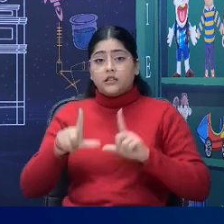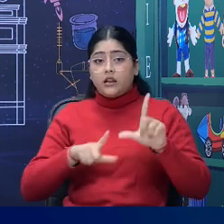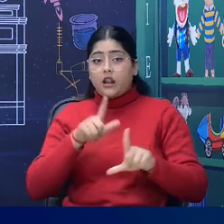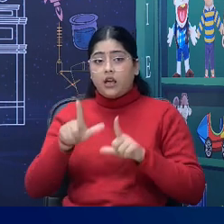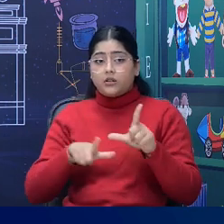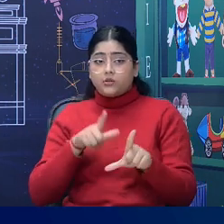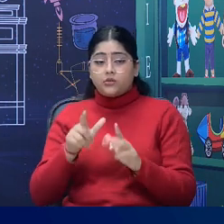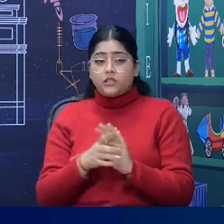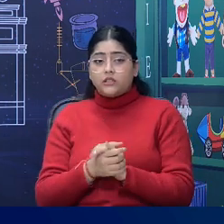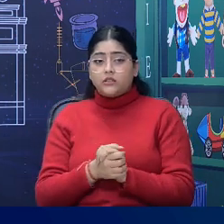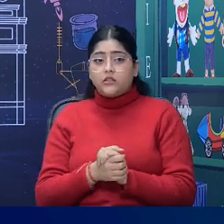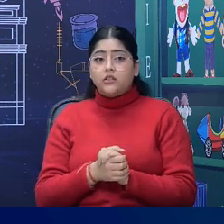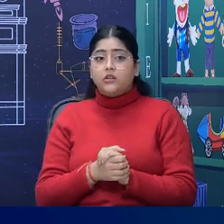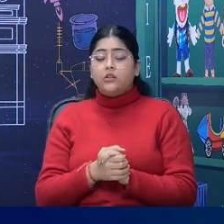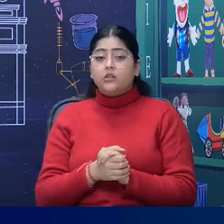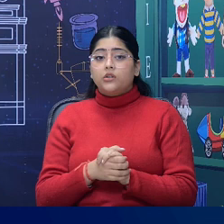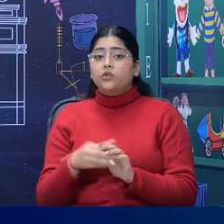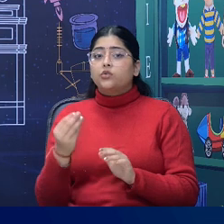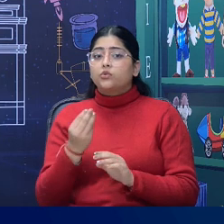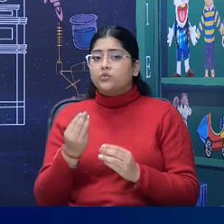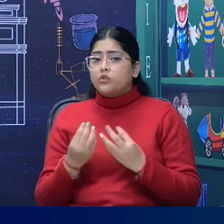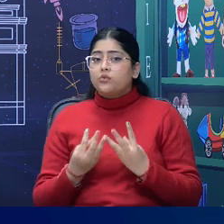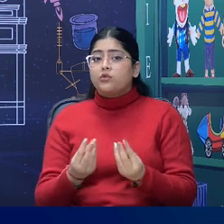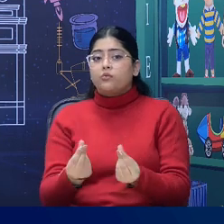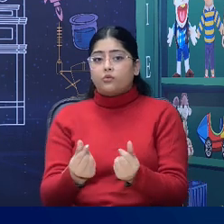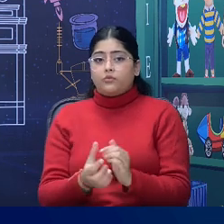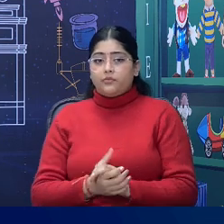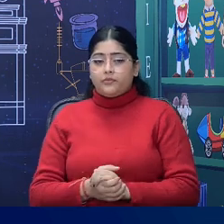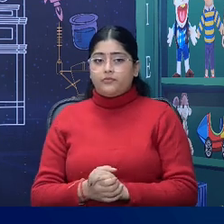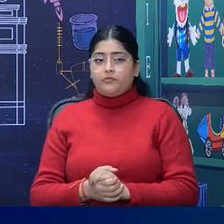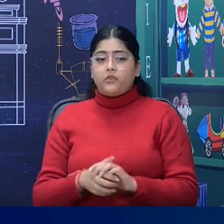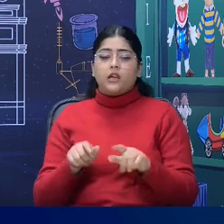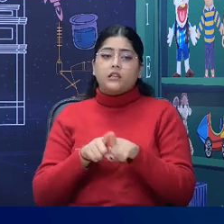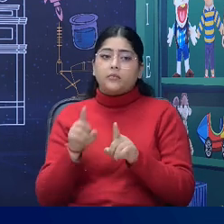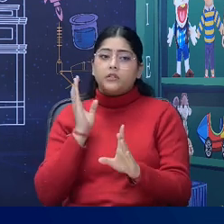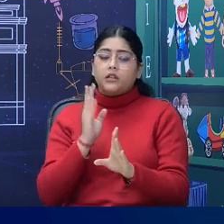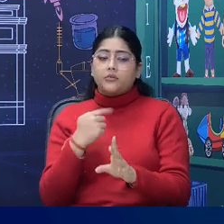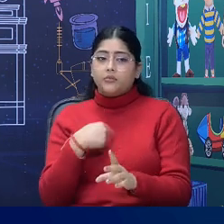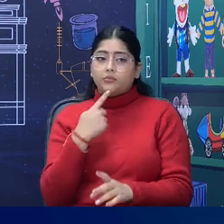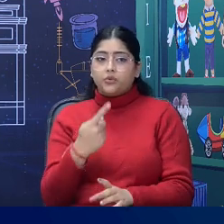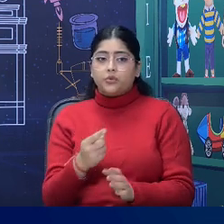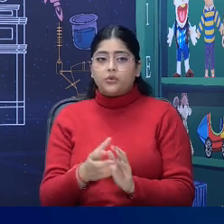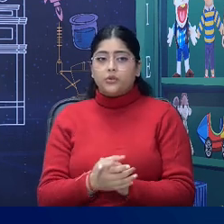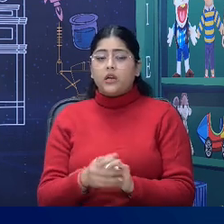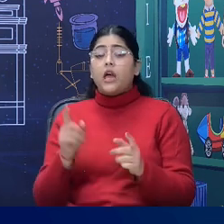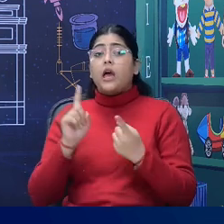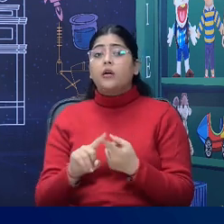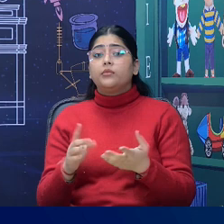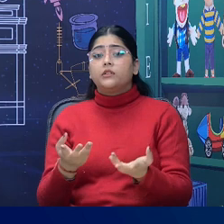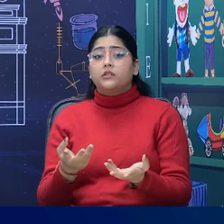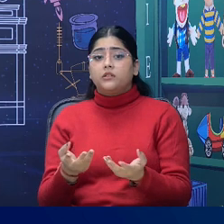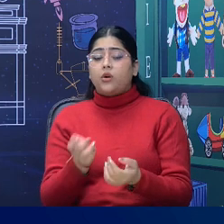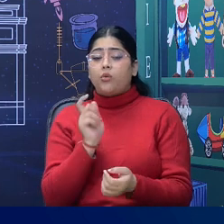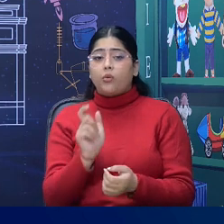वो बहुत धारदार और पनी होती है अब सीधा-सीधा आप कहो आप अगर यही चीज लेखक उनसे बोलते कि क्या हुआ सिर्फ एक प्रश्न